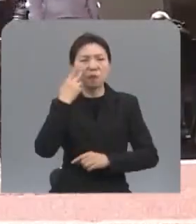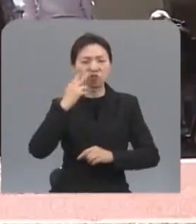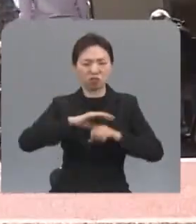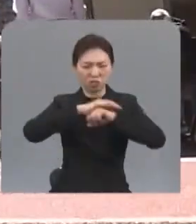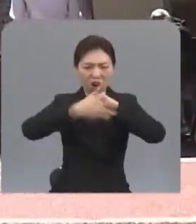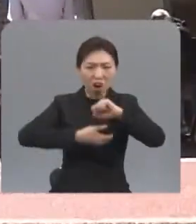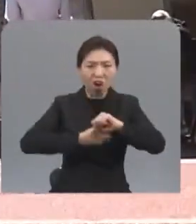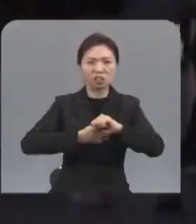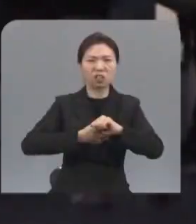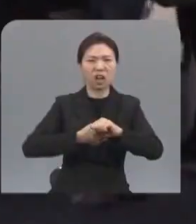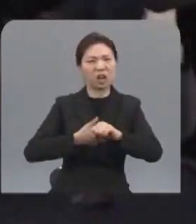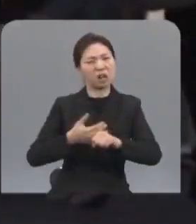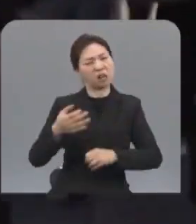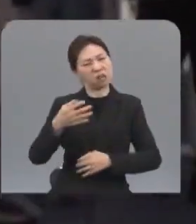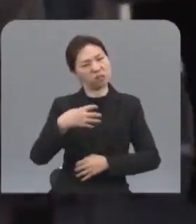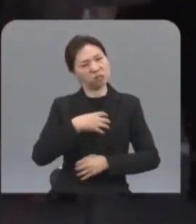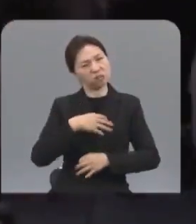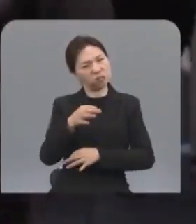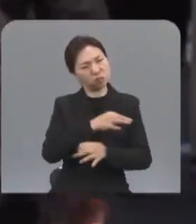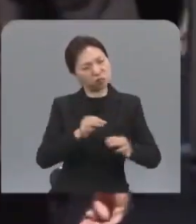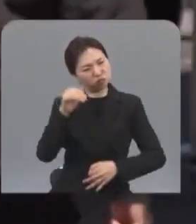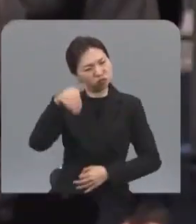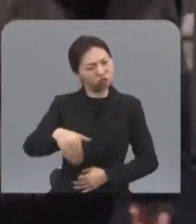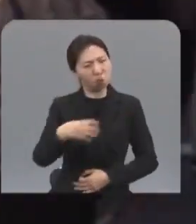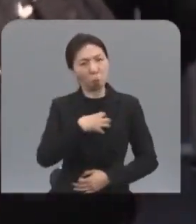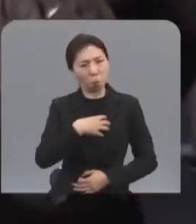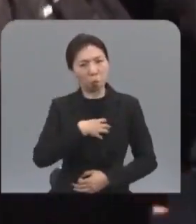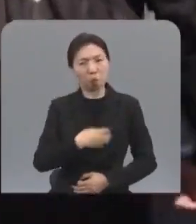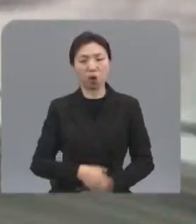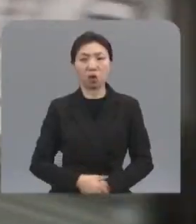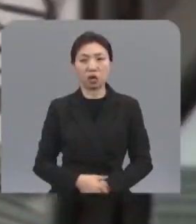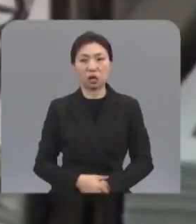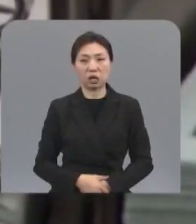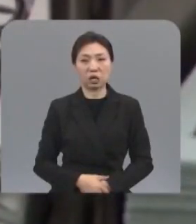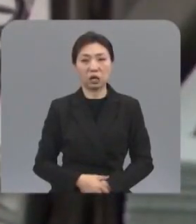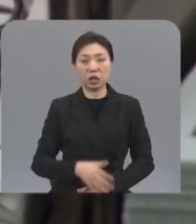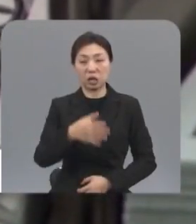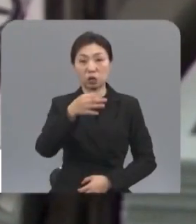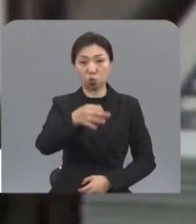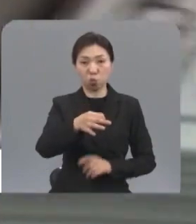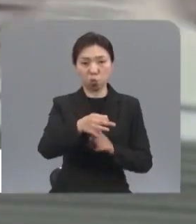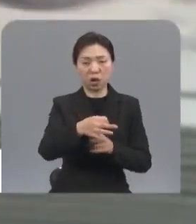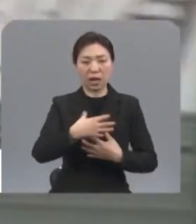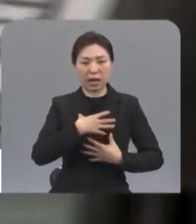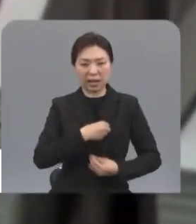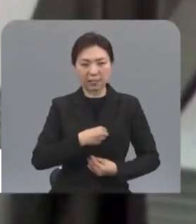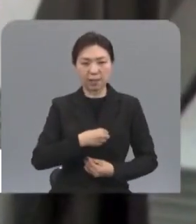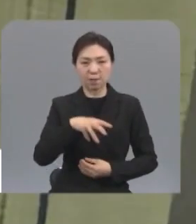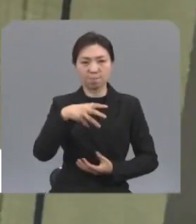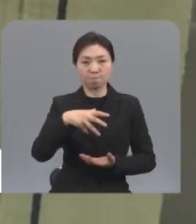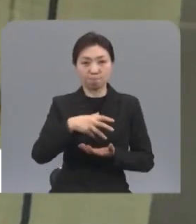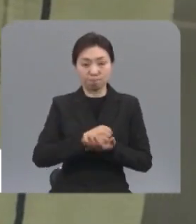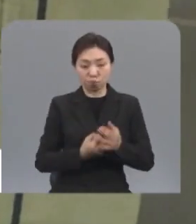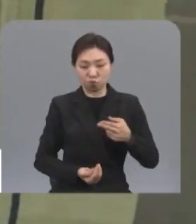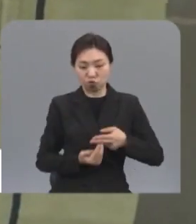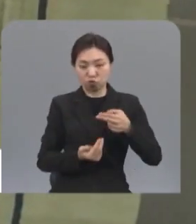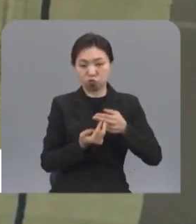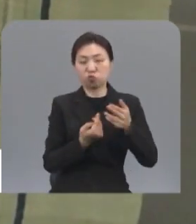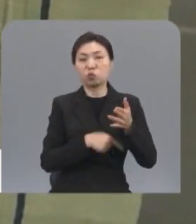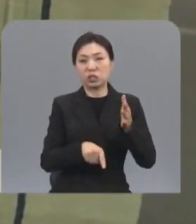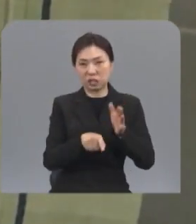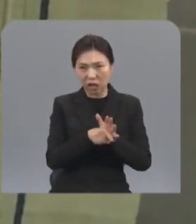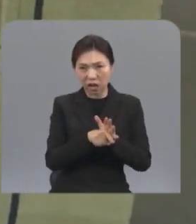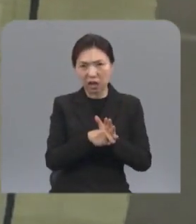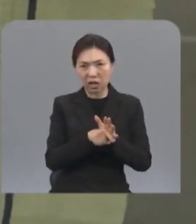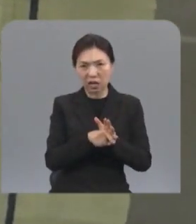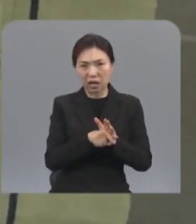있습니다. 유동성 위기에 대비해 자금을 안정적으로 확보하려는 지역 중소은행들이 기업과 가계에 대한 대출을 줄이게